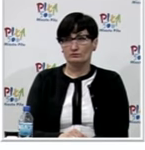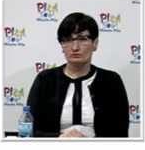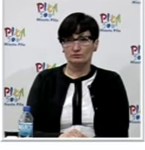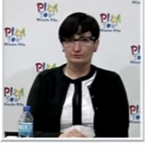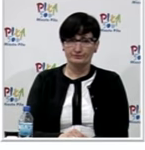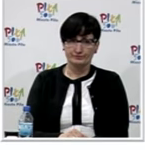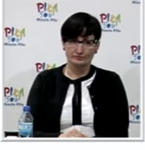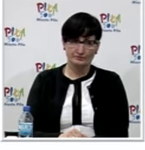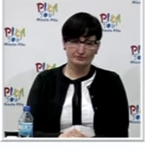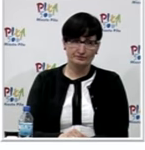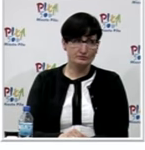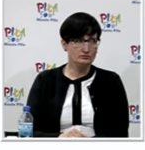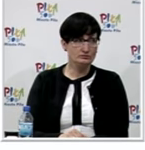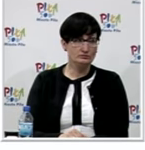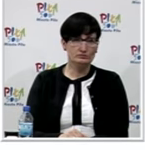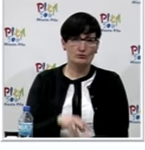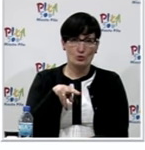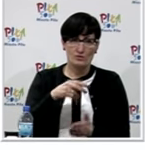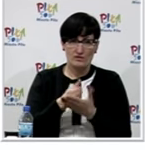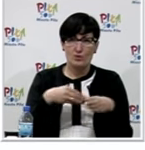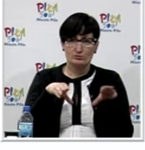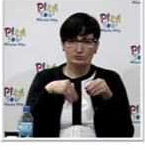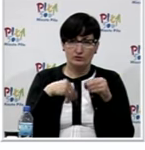Stwierdzam, że uchwała została przyjęta jednomyślnie.